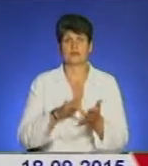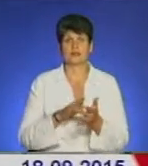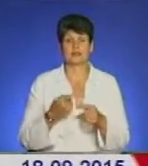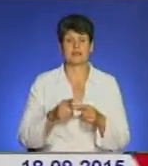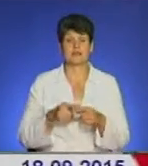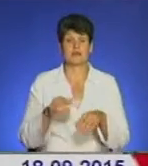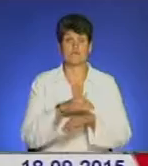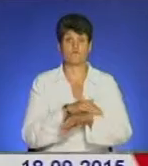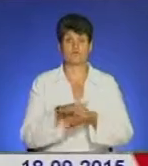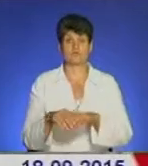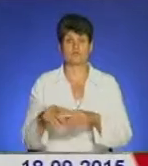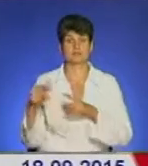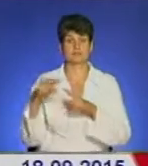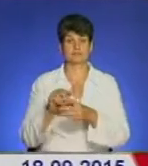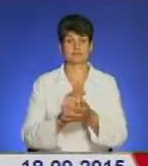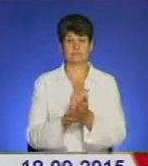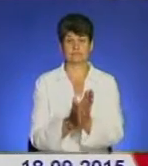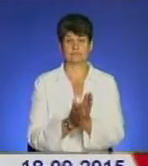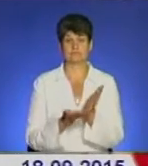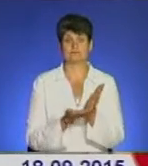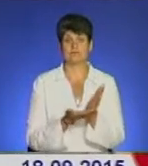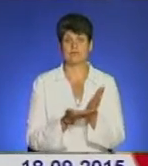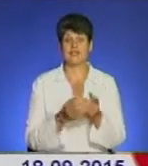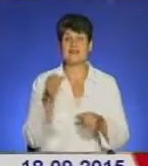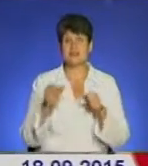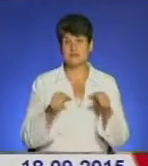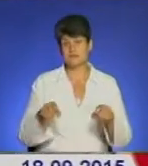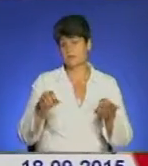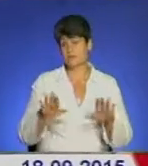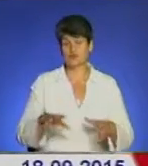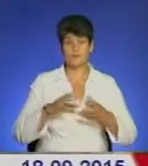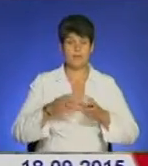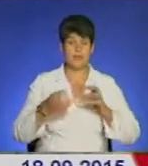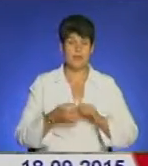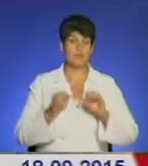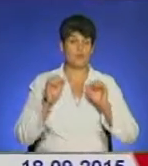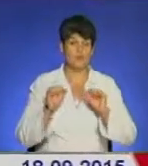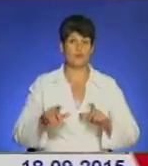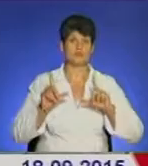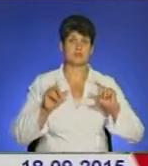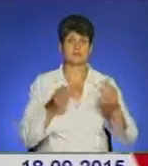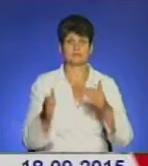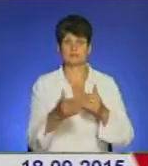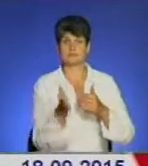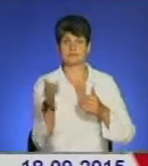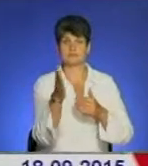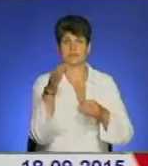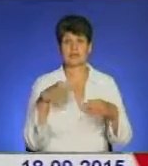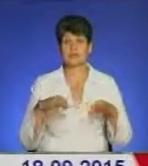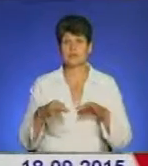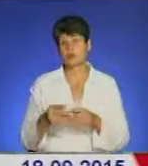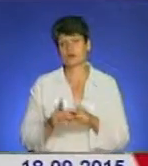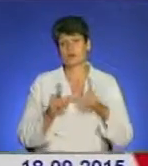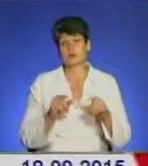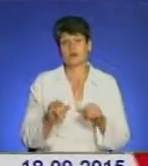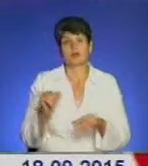вулиці є перевантажені. Велосипед вирішує цю проблему, тому що можна рухатися між транспортом і добратися в